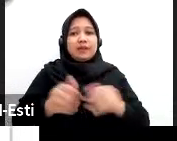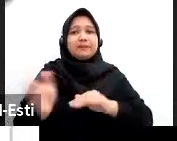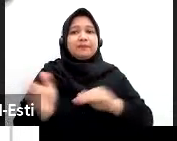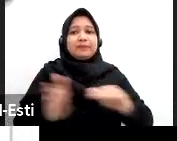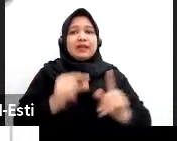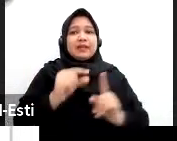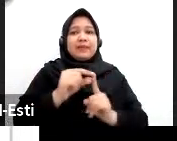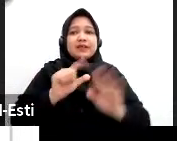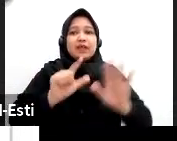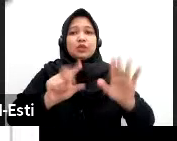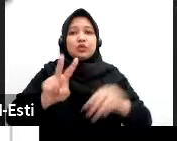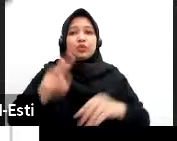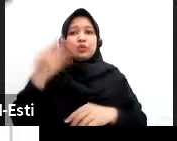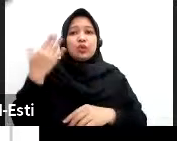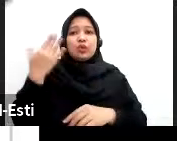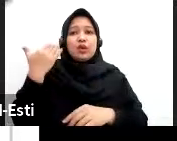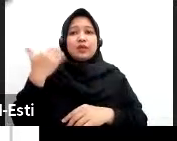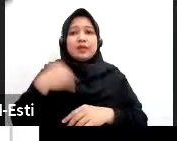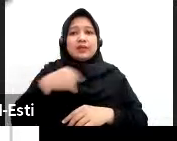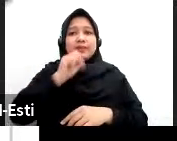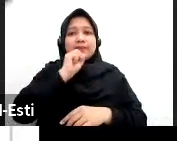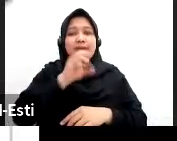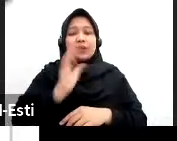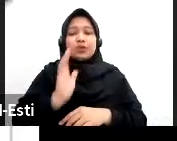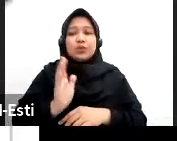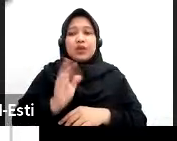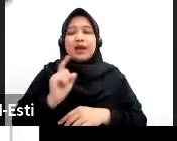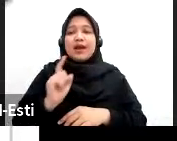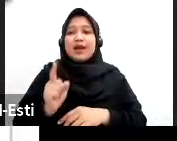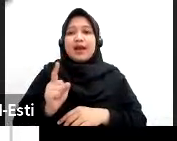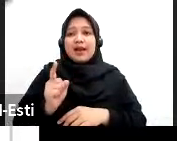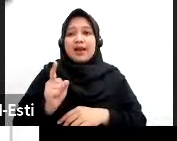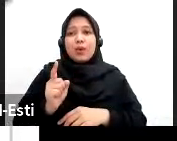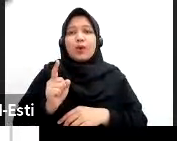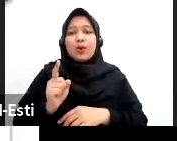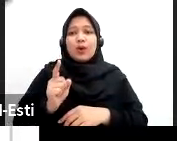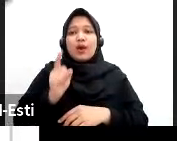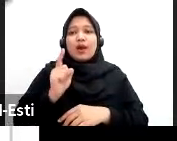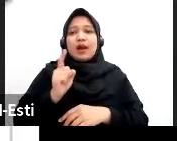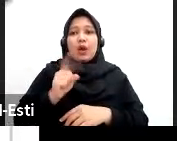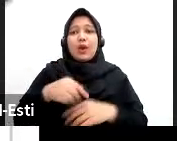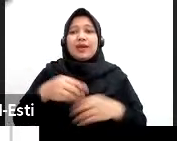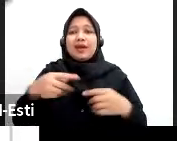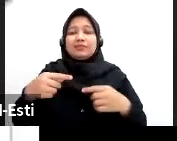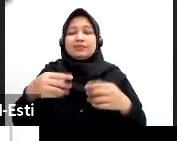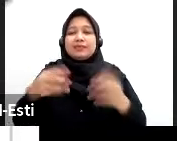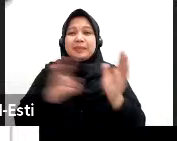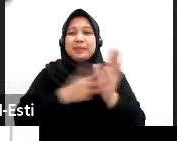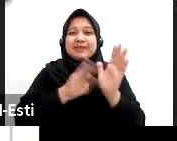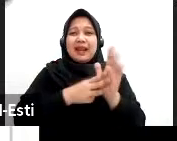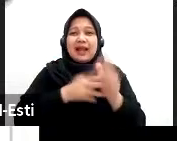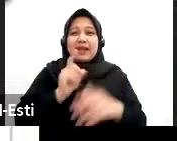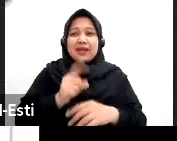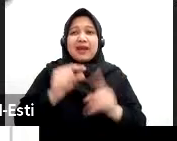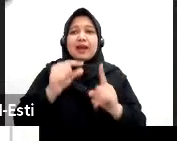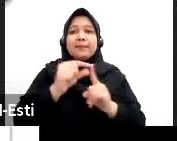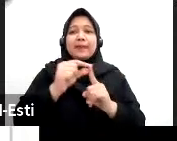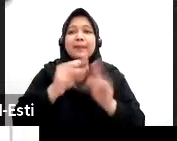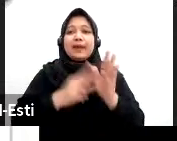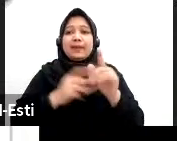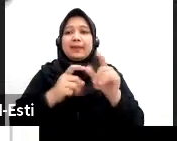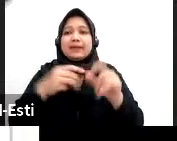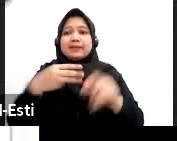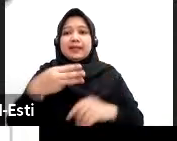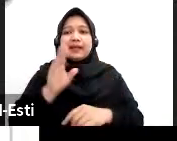tadi juga sudah di depan namanya sudah disebutkan bahwa dalam hal terjadi sengketa ppms e ya bisa